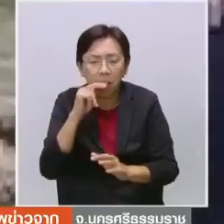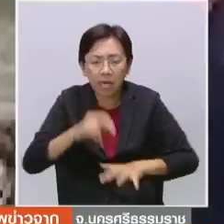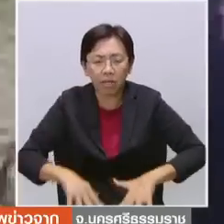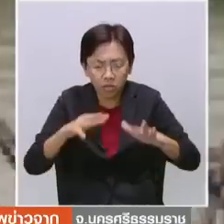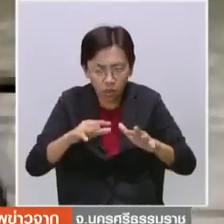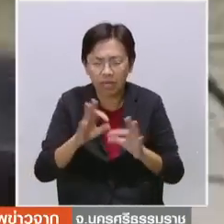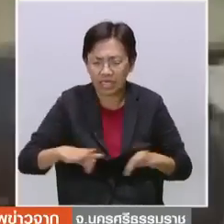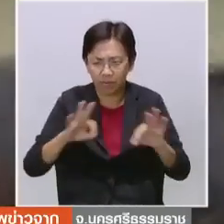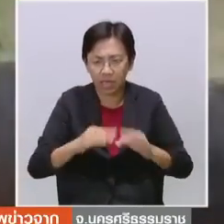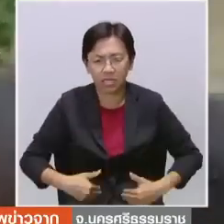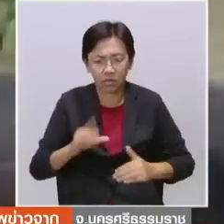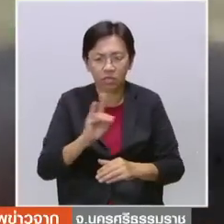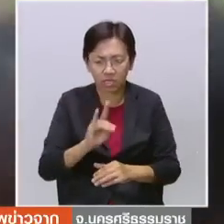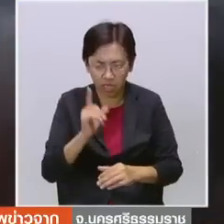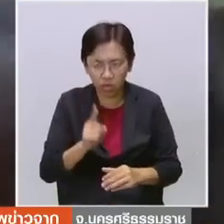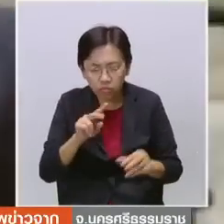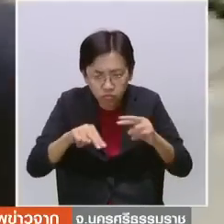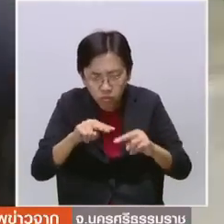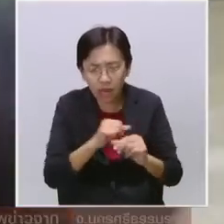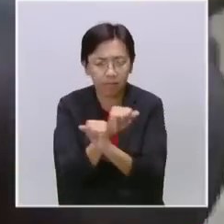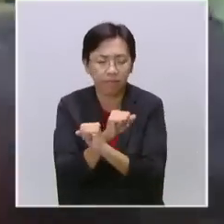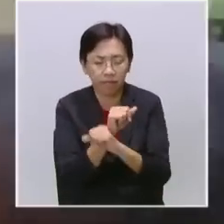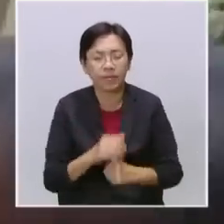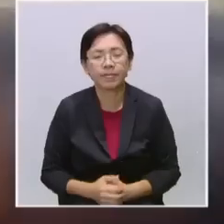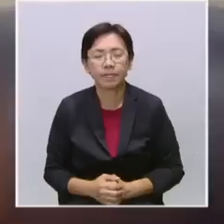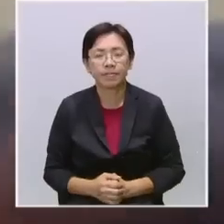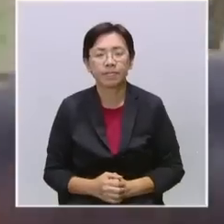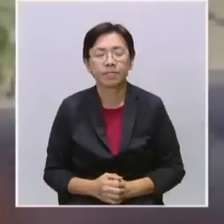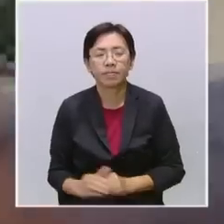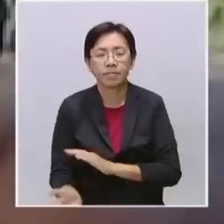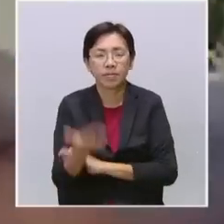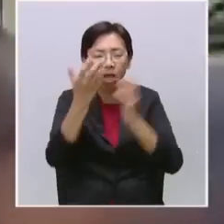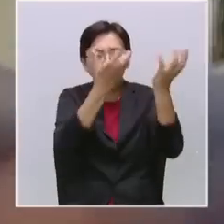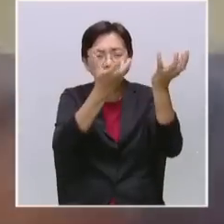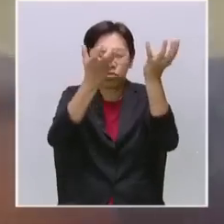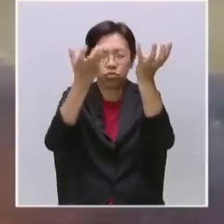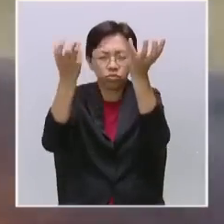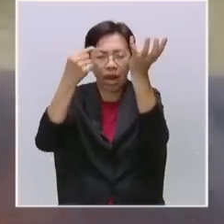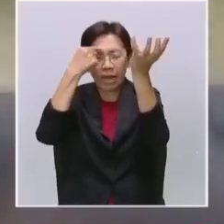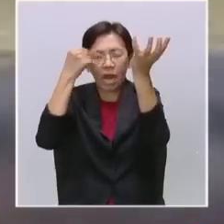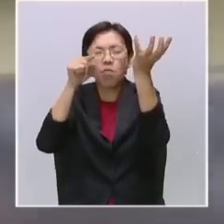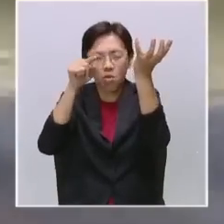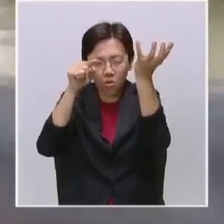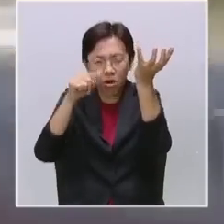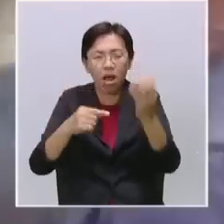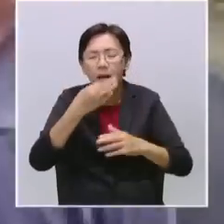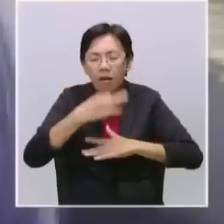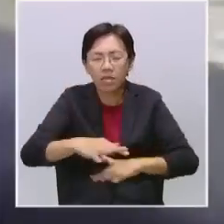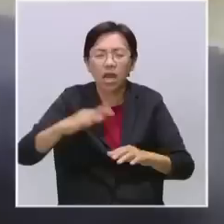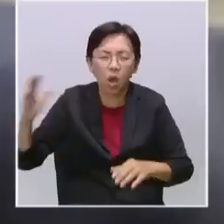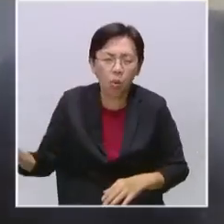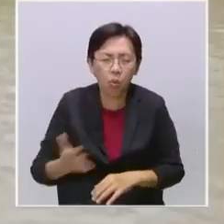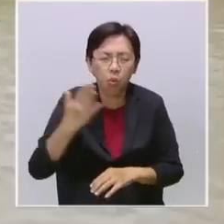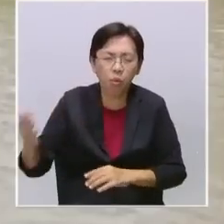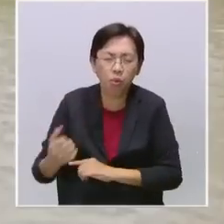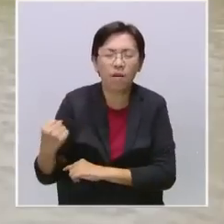มเพื่อความปลอดภัยส่วนสถานการณ์เช้าวันนี้ค่ะยังคงมีเมฆปกคลุมทั่วทั้งจังหวัดคลื่นลมในทะเลก็ยังคงมีก